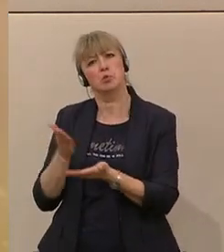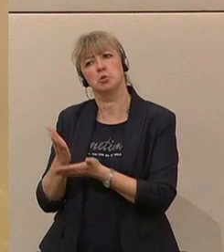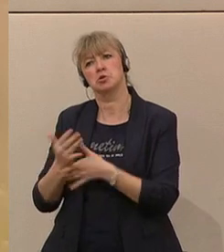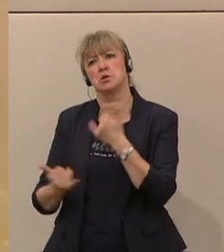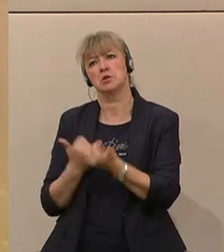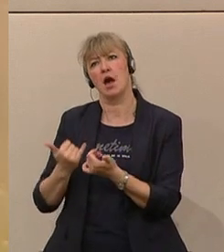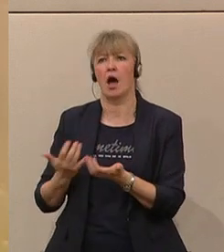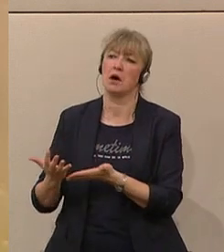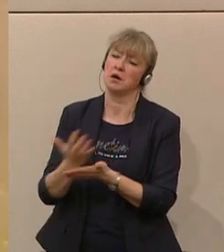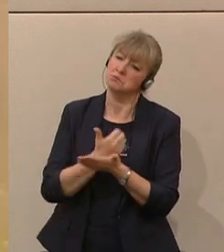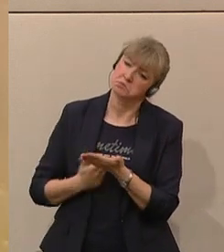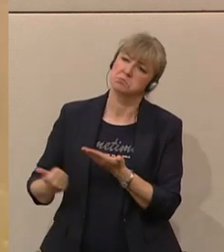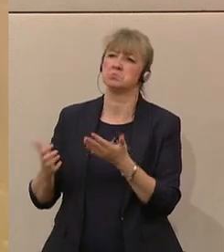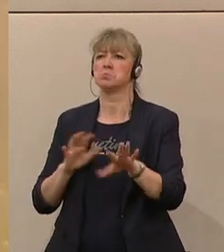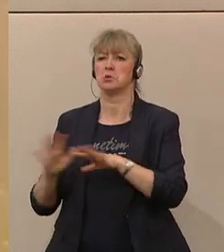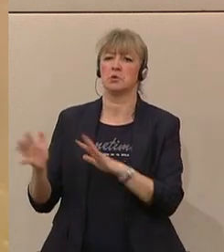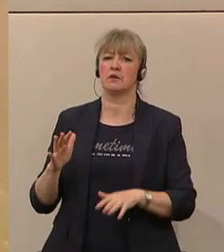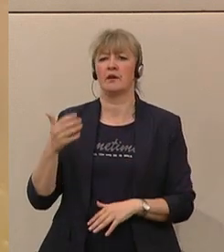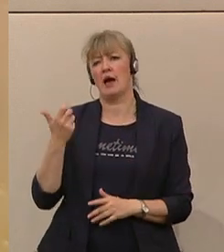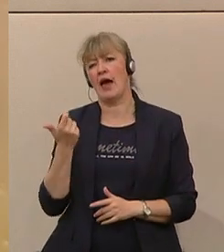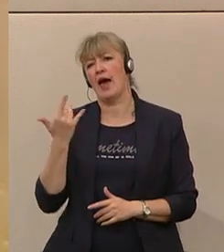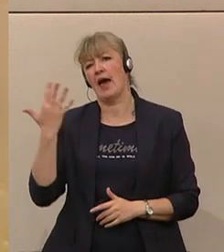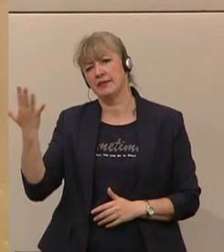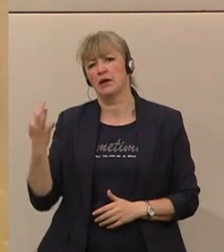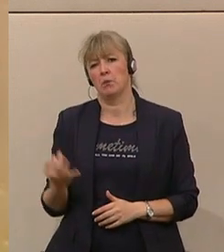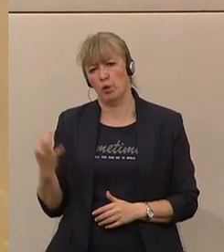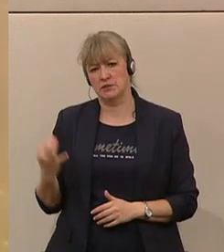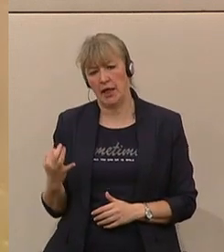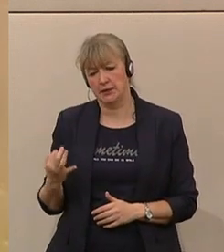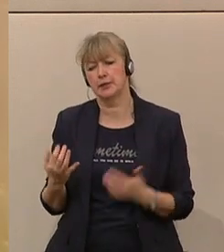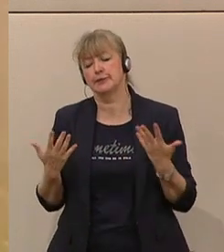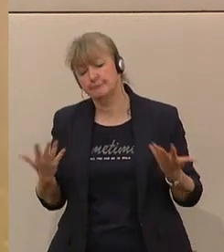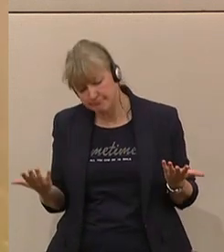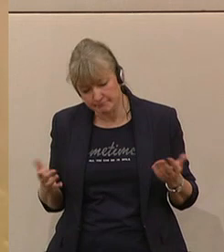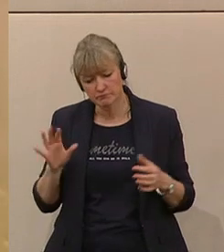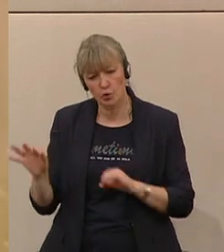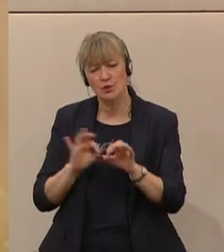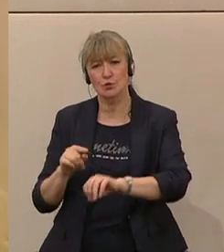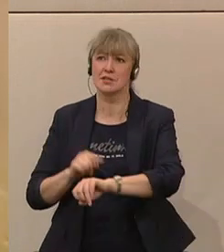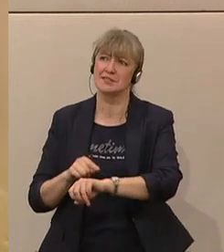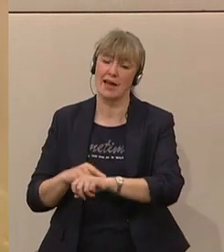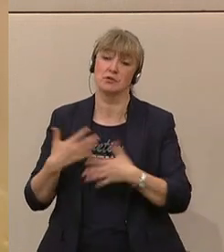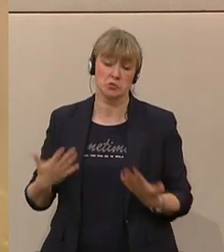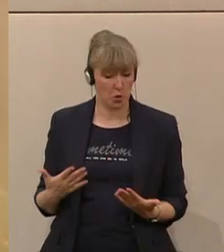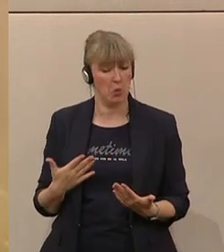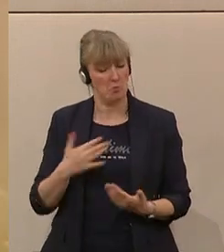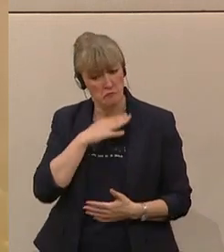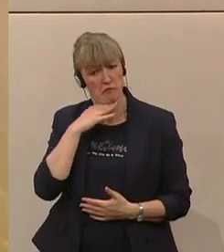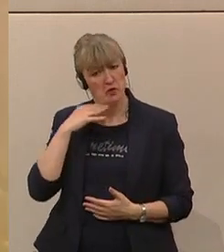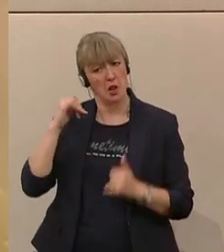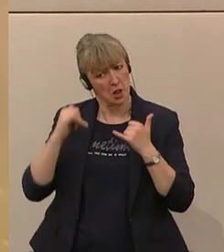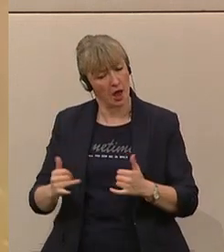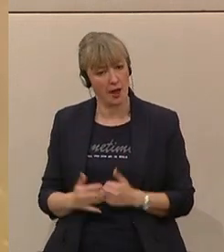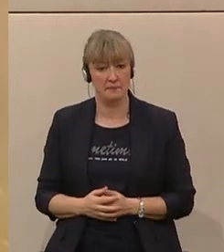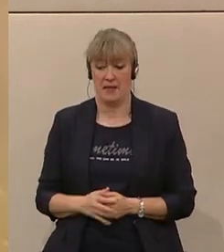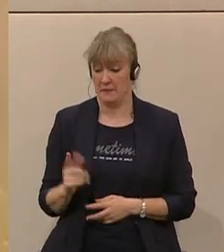Jahr Renditen in der Größenordnung von einigen wenigen Prozent. Das ist für die Industrie in Zeiten wie diesen schon ganz beachtlich.